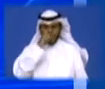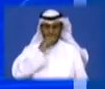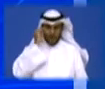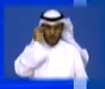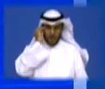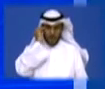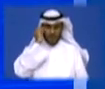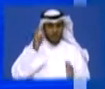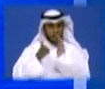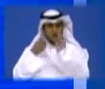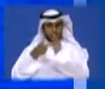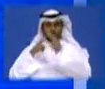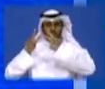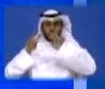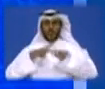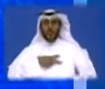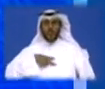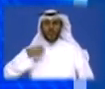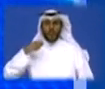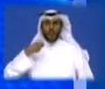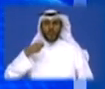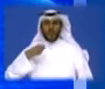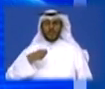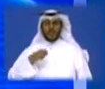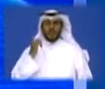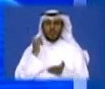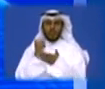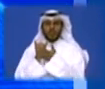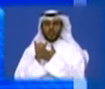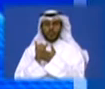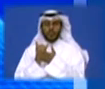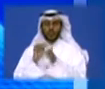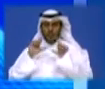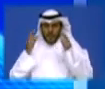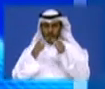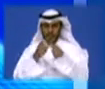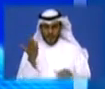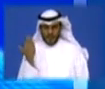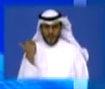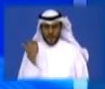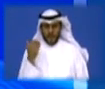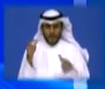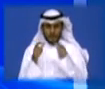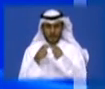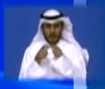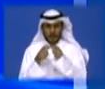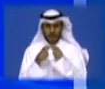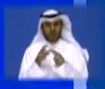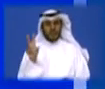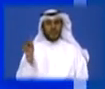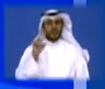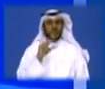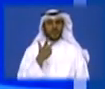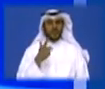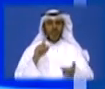الامه واطلع بهذا الصدد على الموضوعات المدرجه على جدول اعمال جلسه مجلس الامه هذا وبناء على عرض